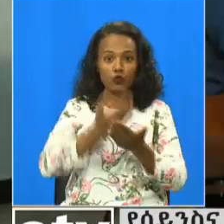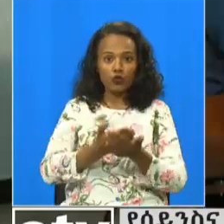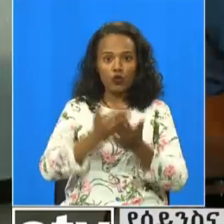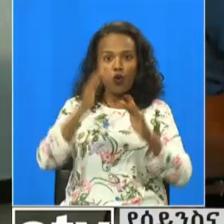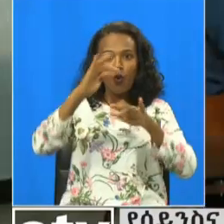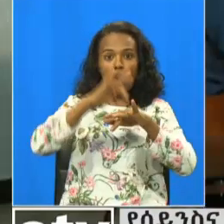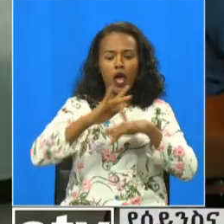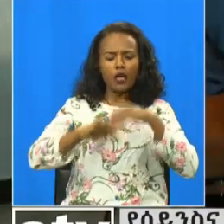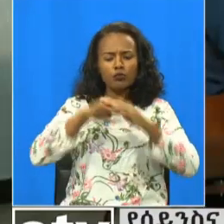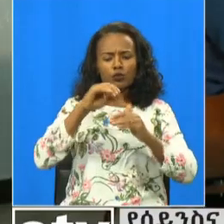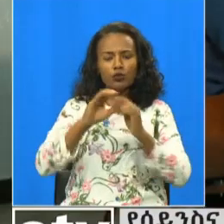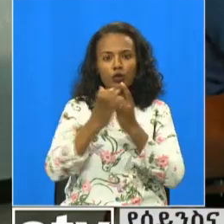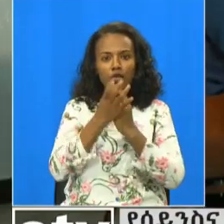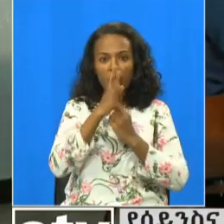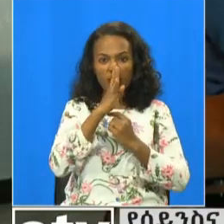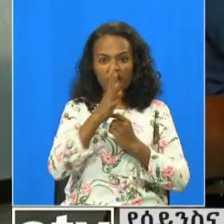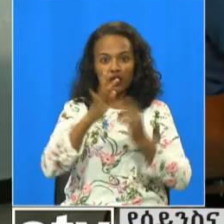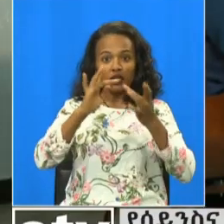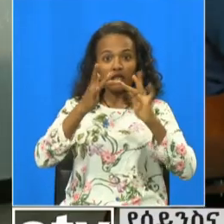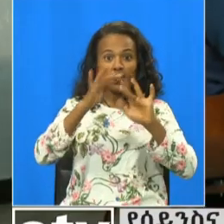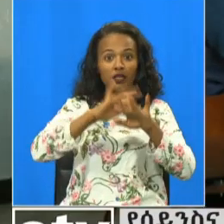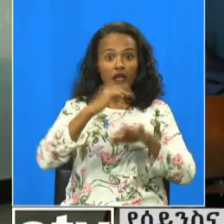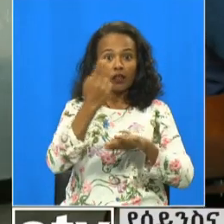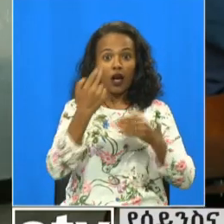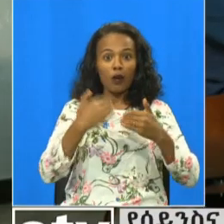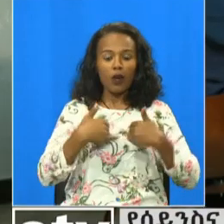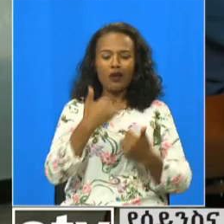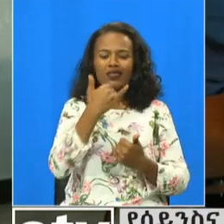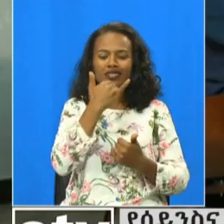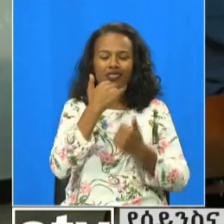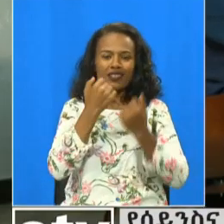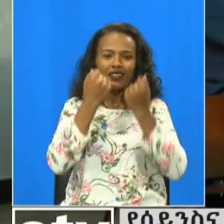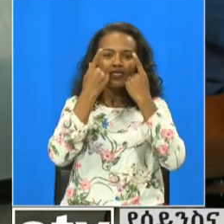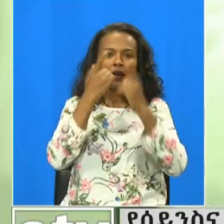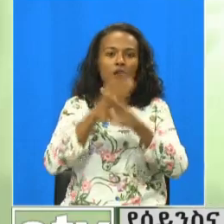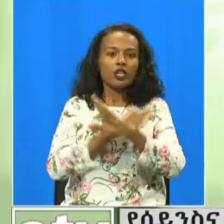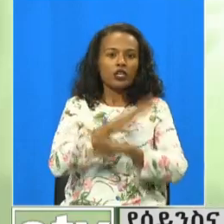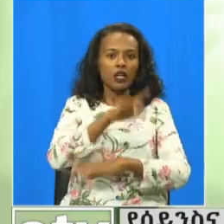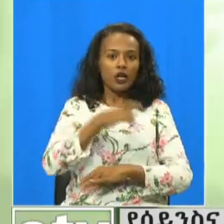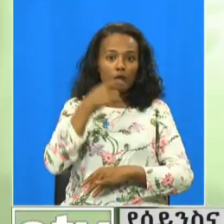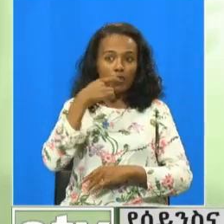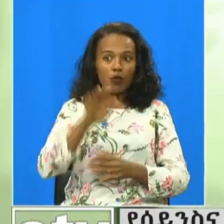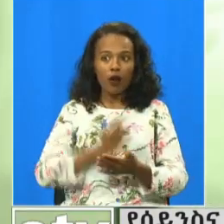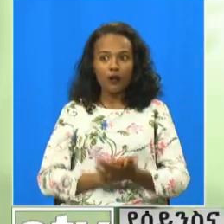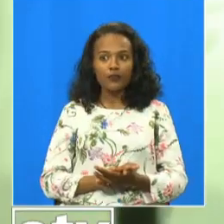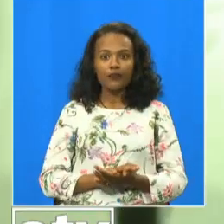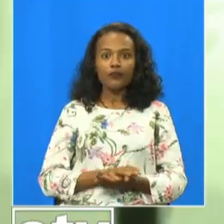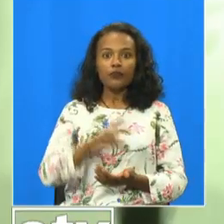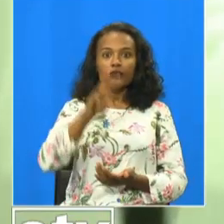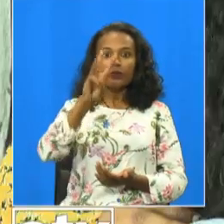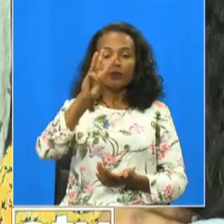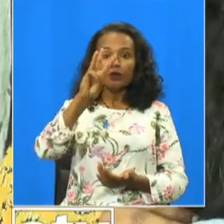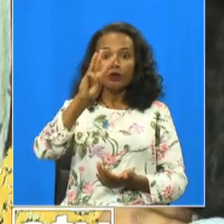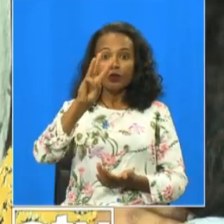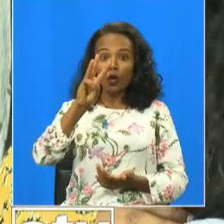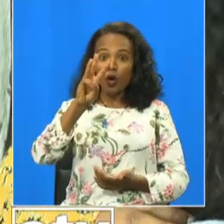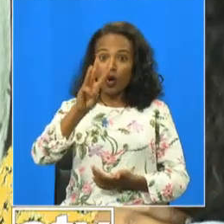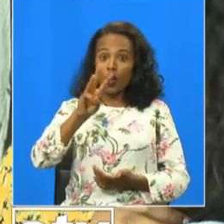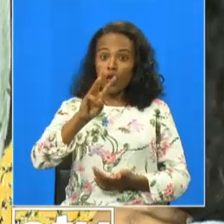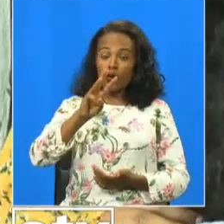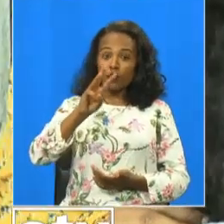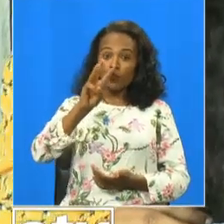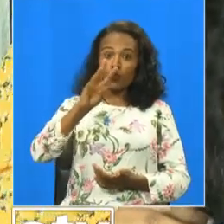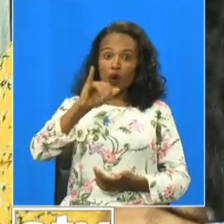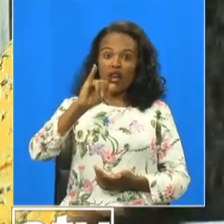ምቹ ሁኔታ ለመፍጠር በኢንተርኔት አጠቃቀም ላይ ያለው የተሳሳተ ግንዛቤ መሻሻል አለበት ዋይፋይ ለቅንጦት ምን ተጠቀመው